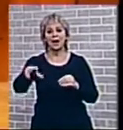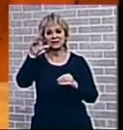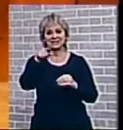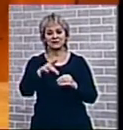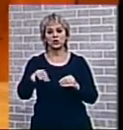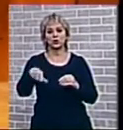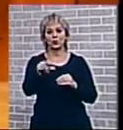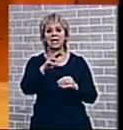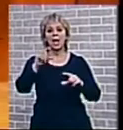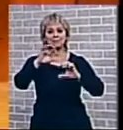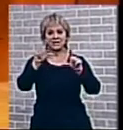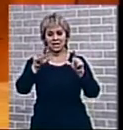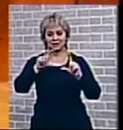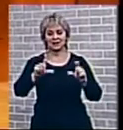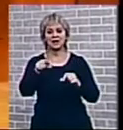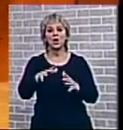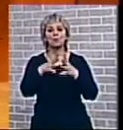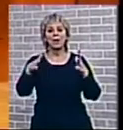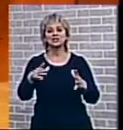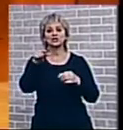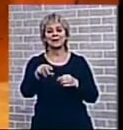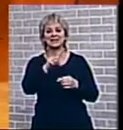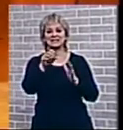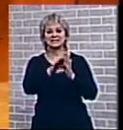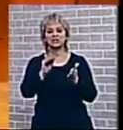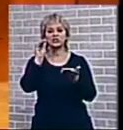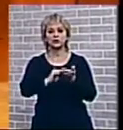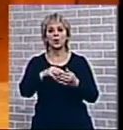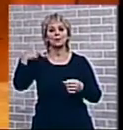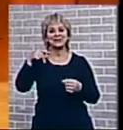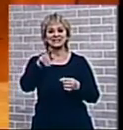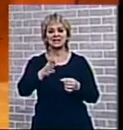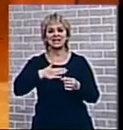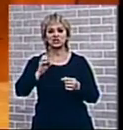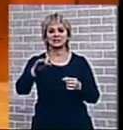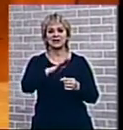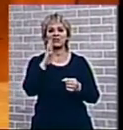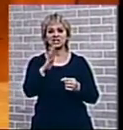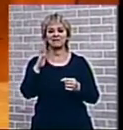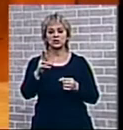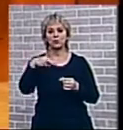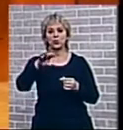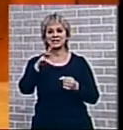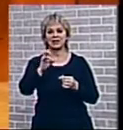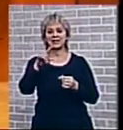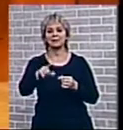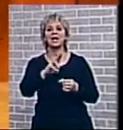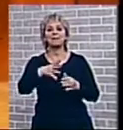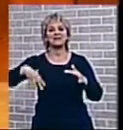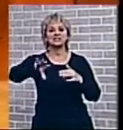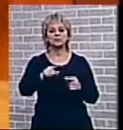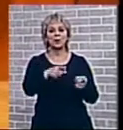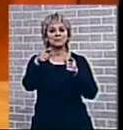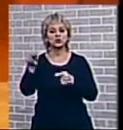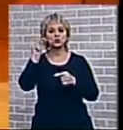образовательных объектов. Масштабную задачу, поставленную президентом нашей страны Владимиром Владимировичем Путиным, повсеместно